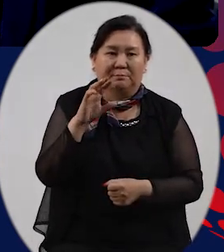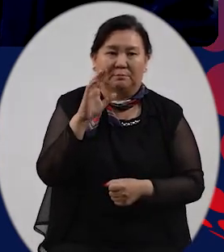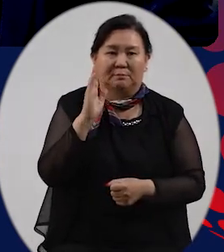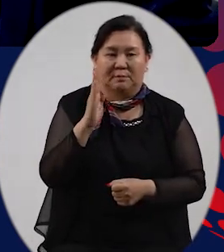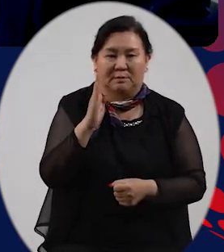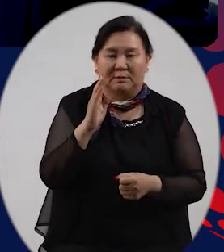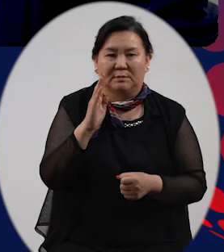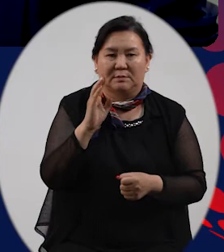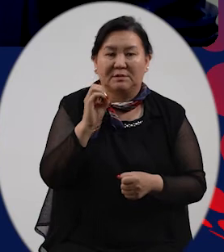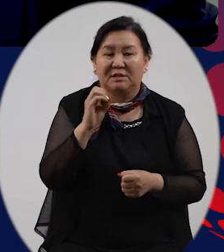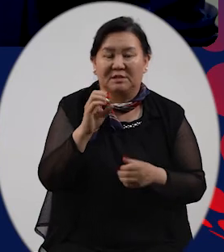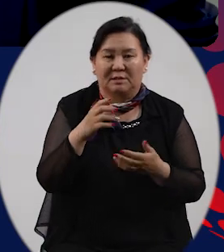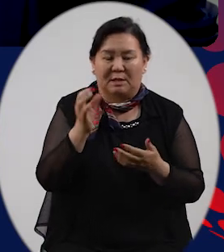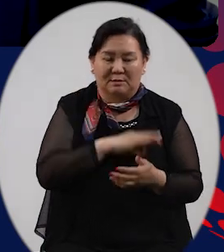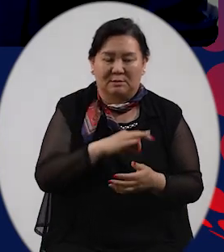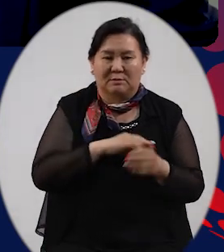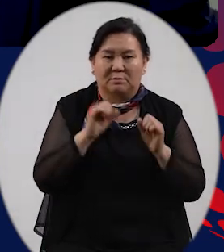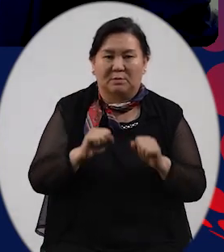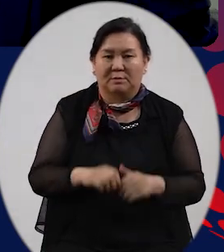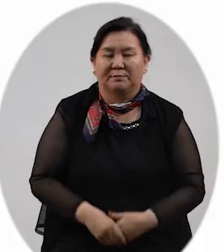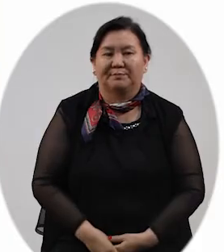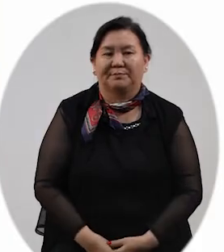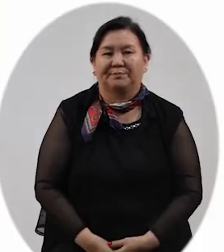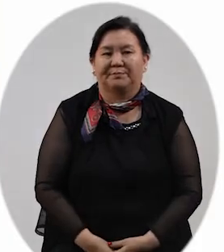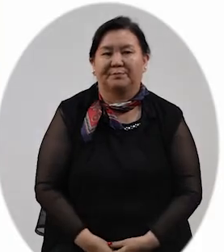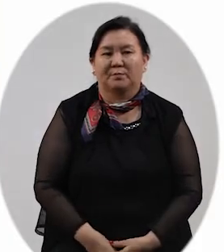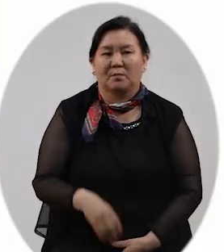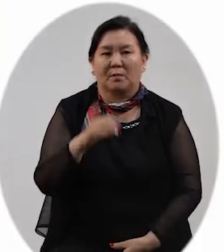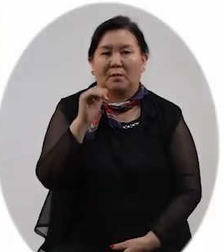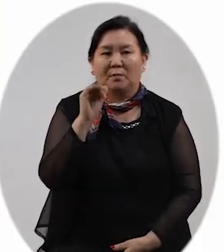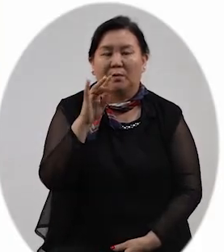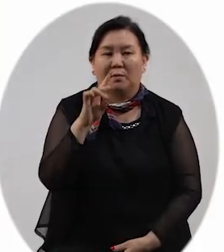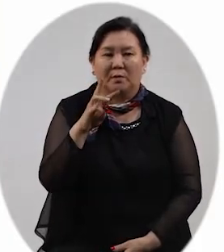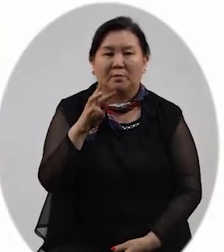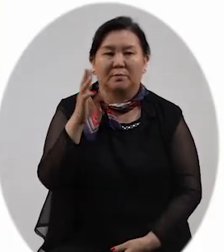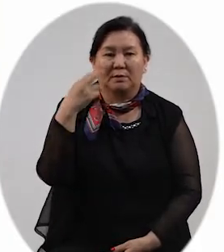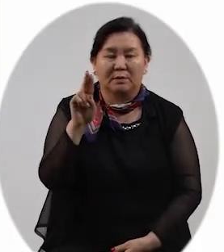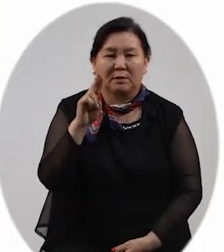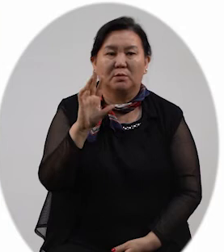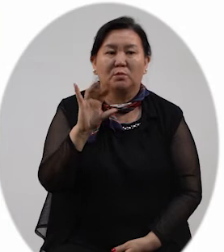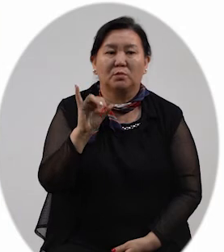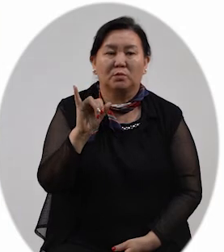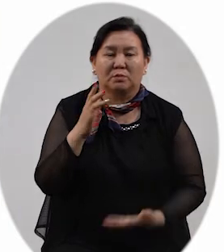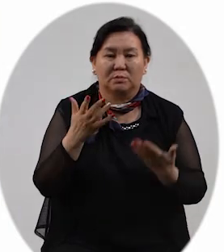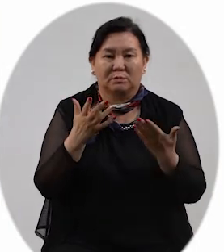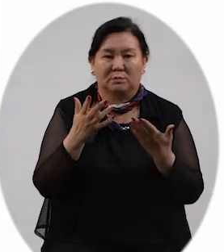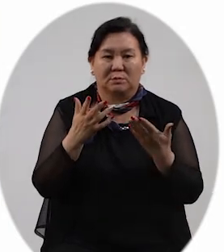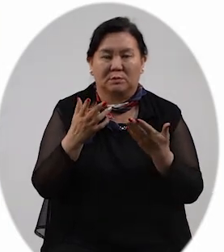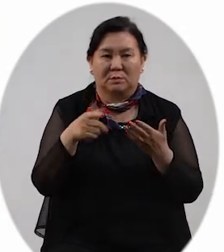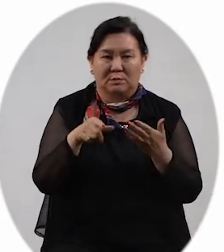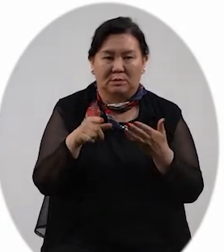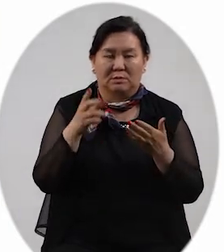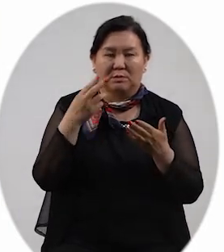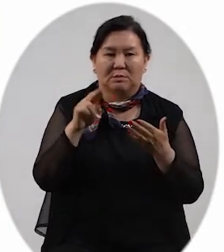бол энэ формуудыг бол ашигладаг. За форм D-ийн хувьд бид нар ямар нөхцөлд энэ формыг форм D-г бол гаргаж өгөх вэ